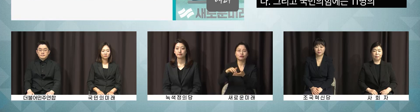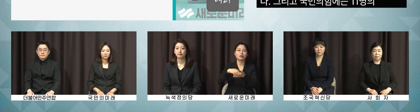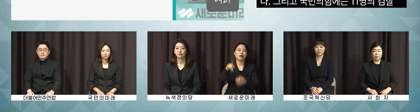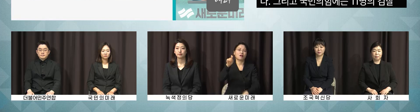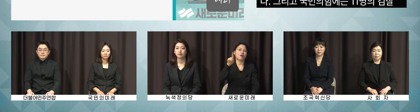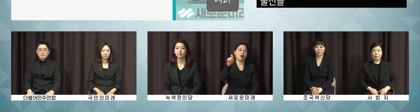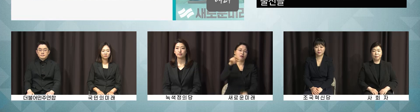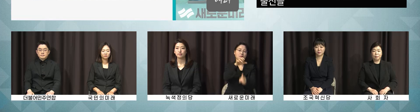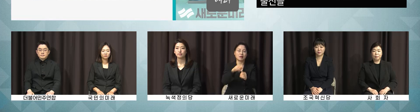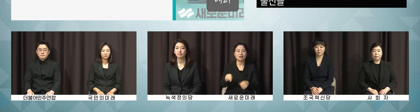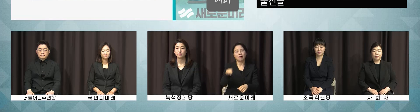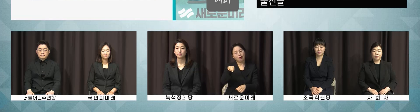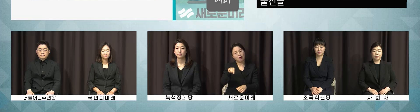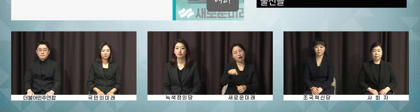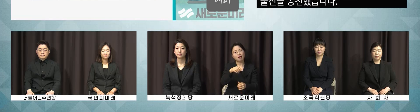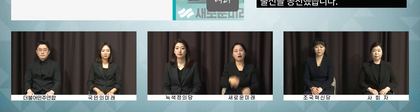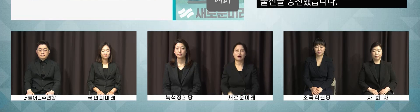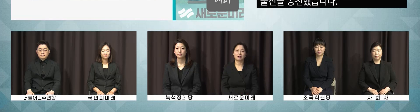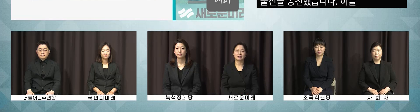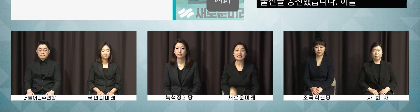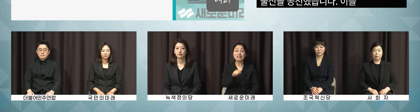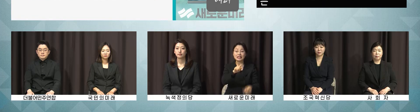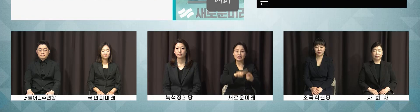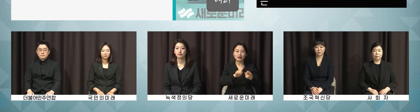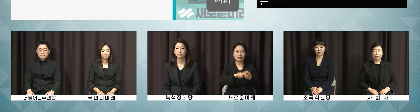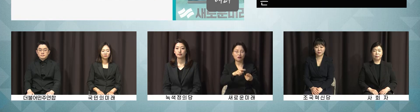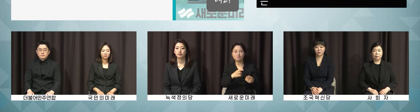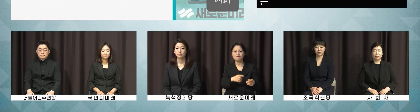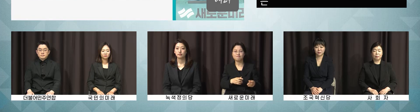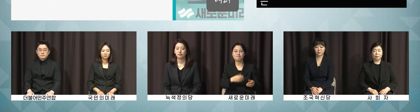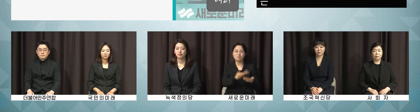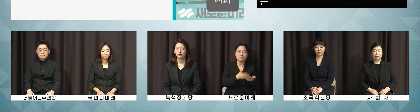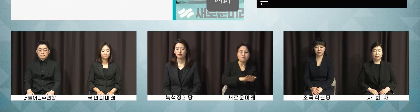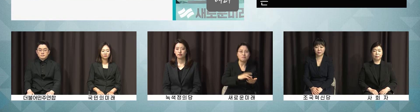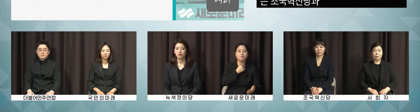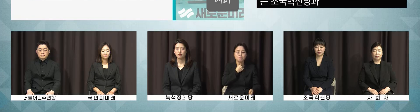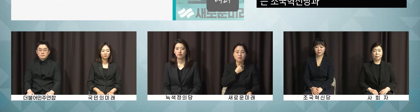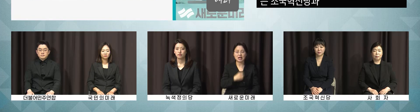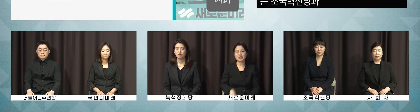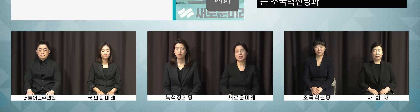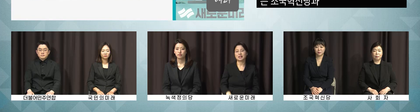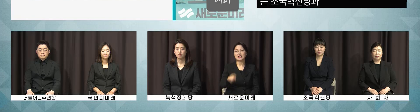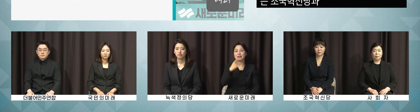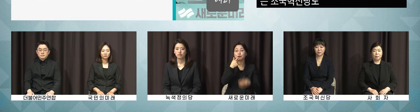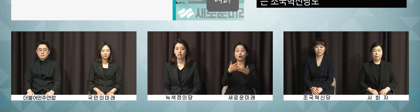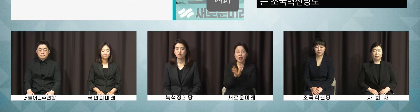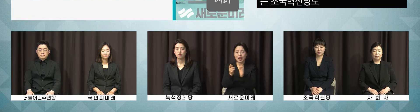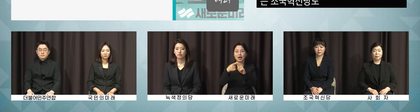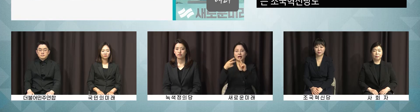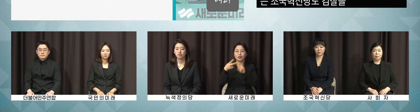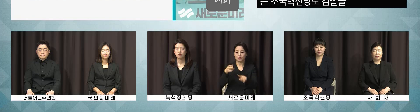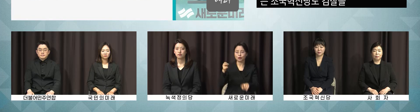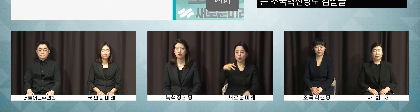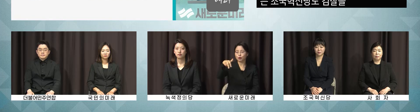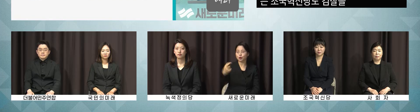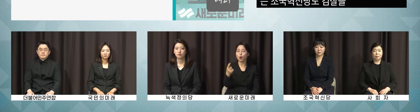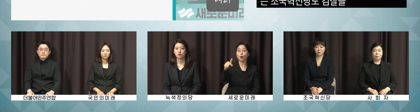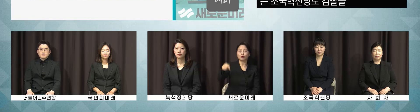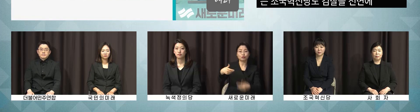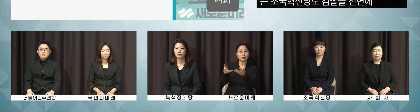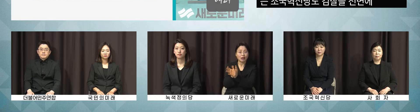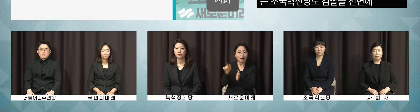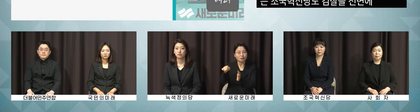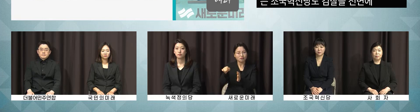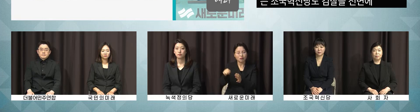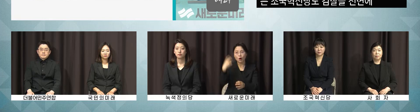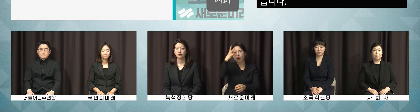이를 심판하겠다고 하는 조국혁신당과 민주당도 검찰을 전면에 내세웠습니다. 전현직 의원을 제외하고라도